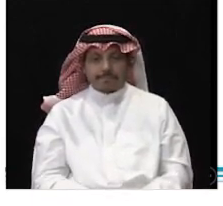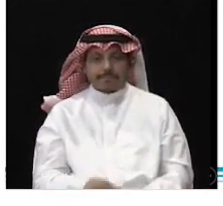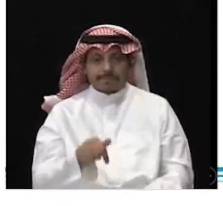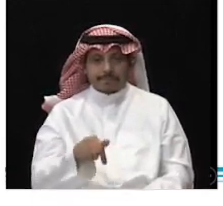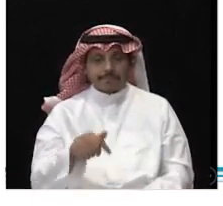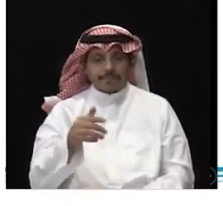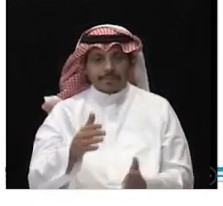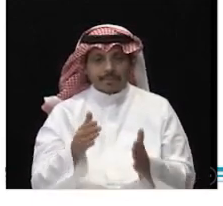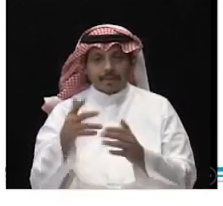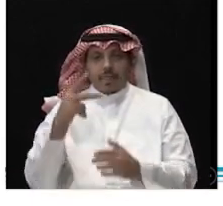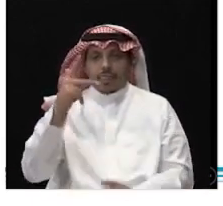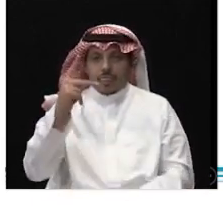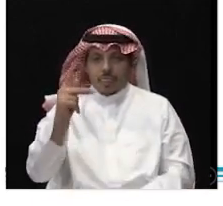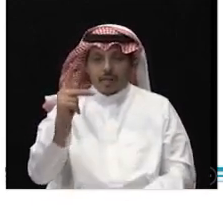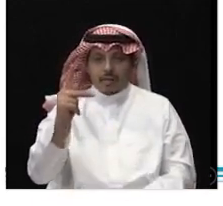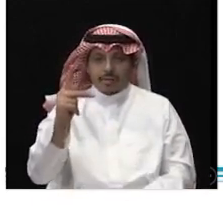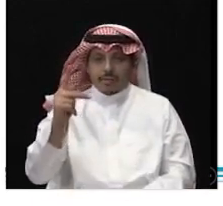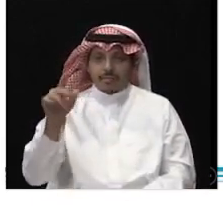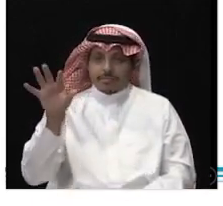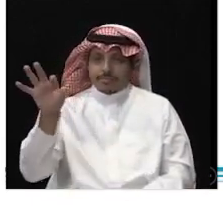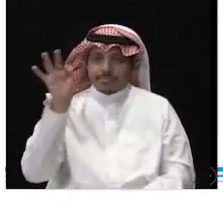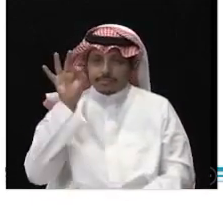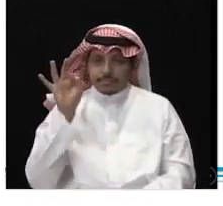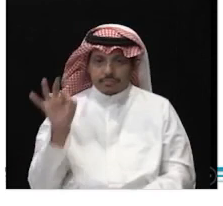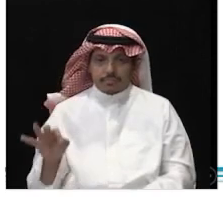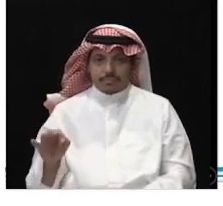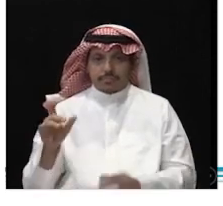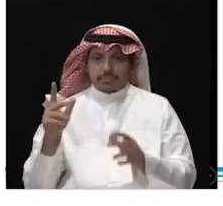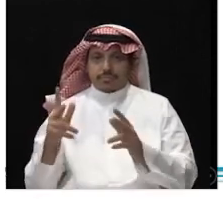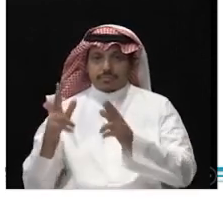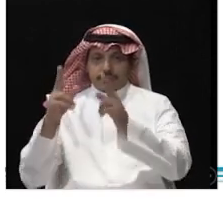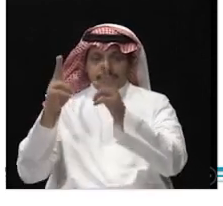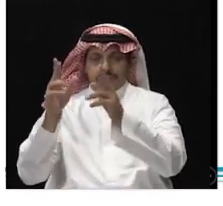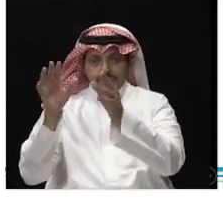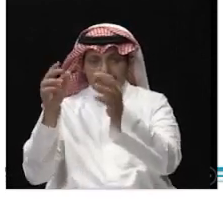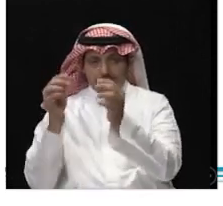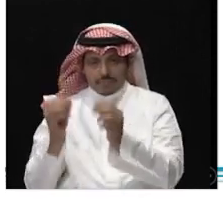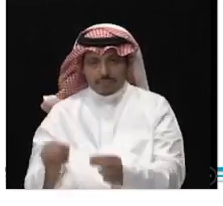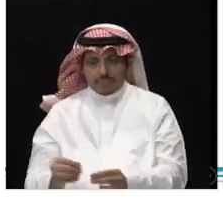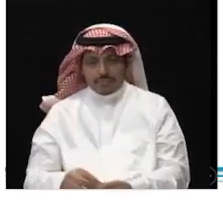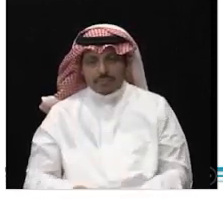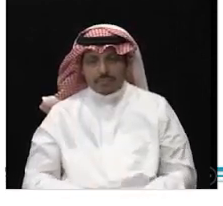نجرد الآن حرف الظاء ثم نقرأه، نقرأ الكلمة الأولى،